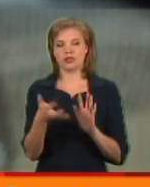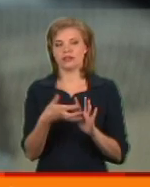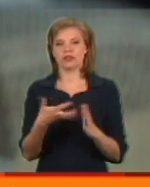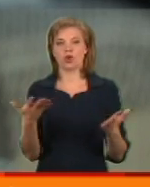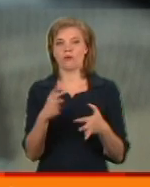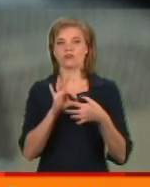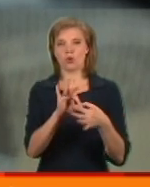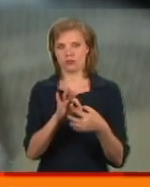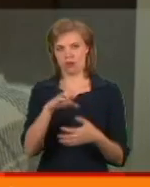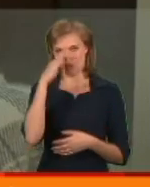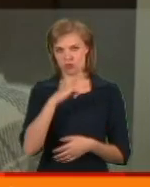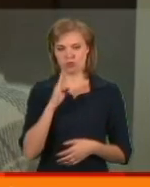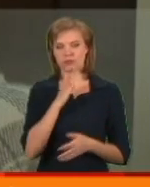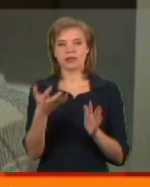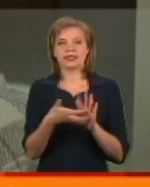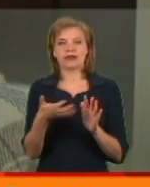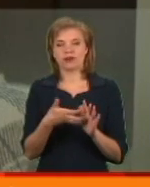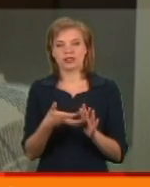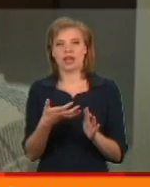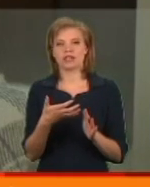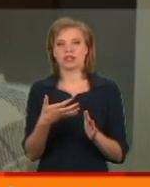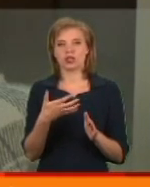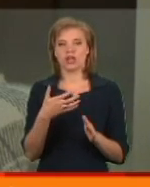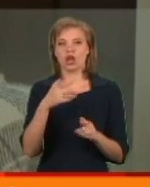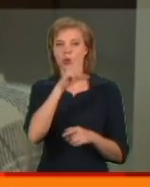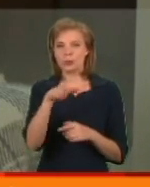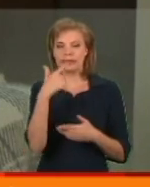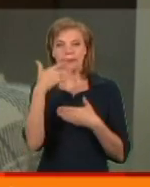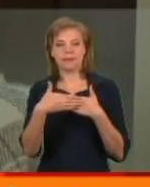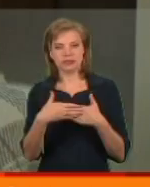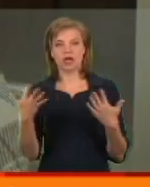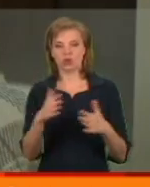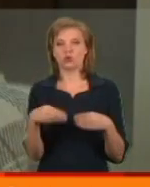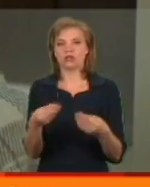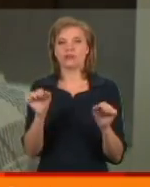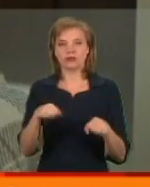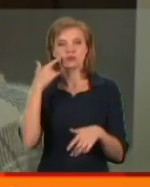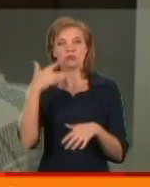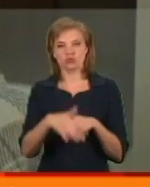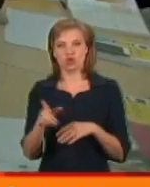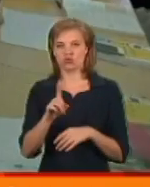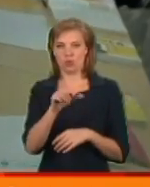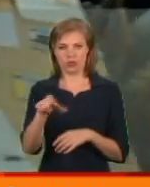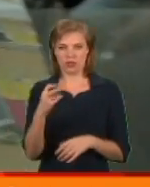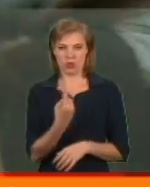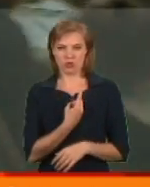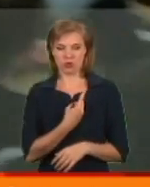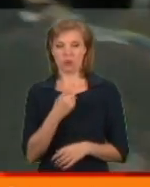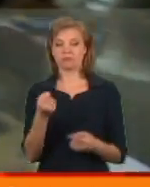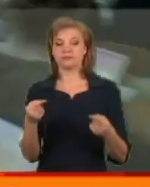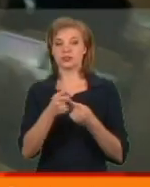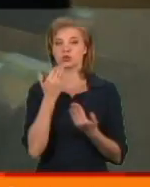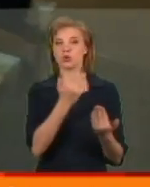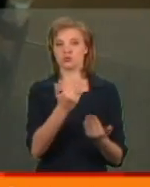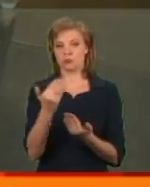какого-то контакта с родителями, не хватает, в конце концов, людей близких, которые дадут им возможность понять, что они не одиноки. Згідно з